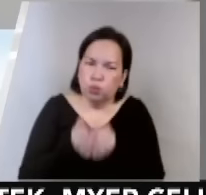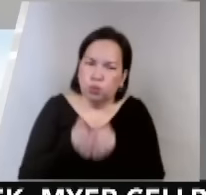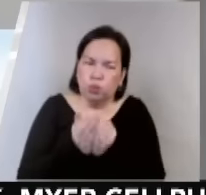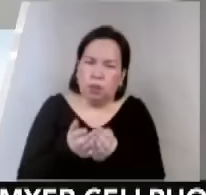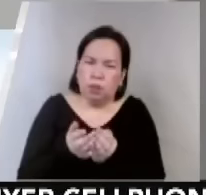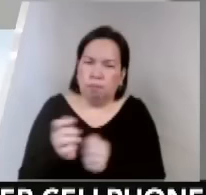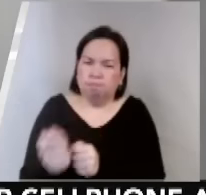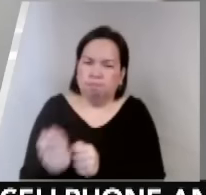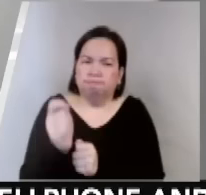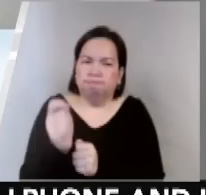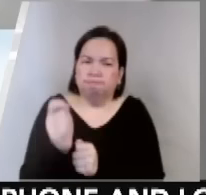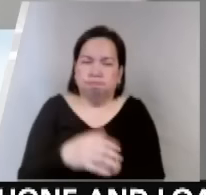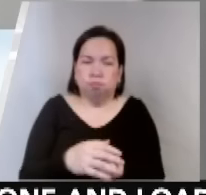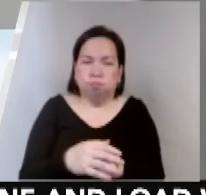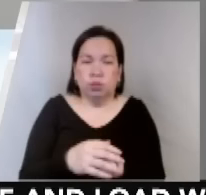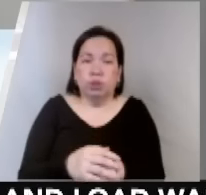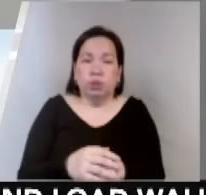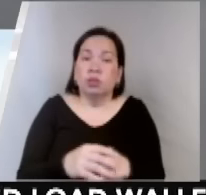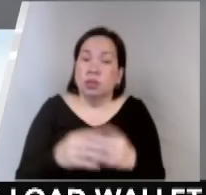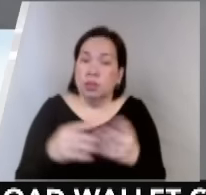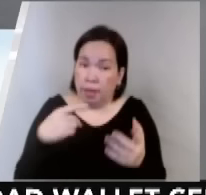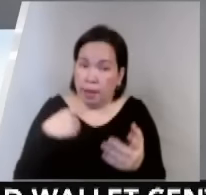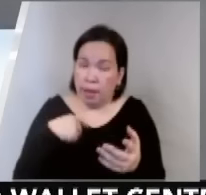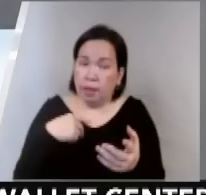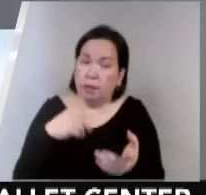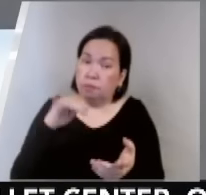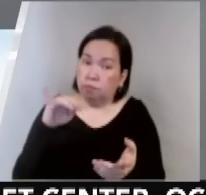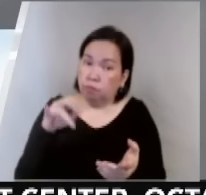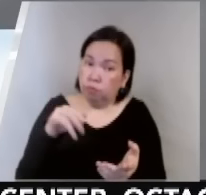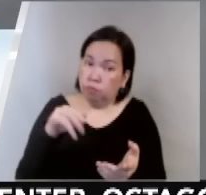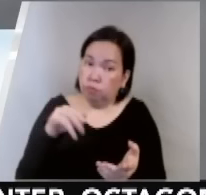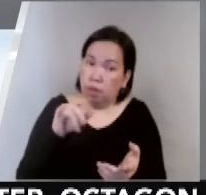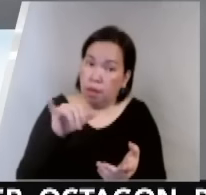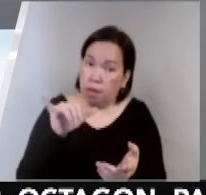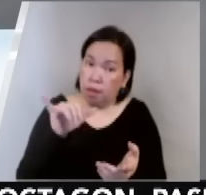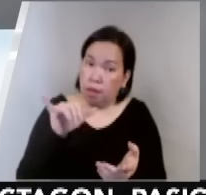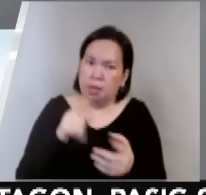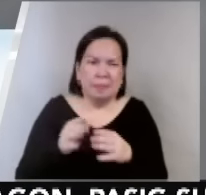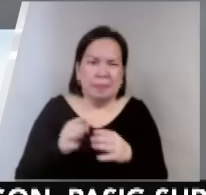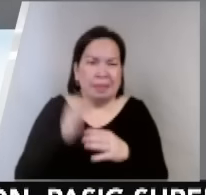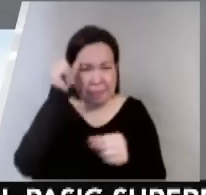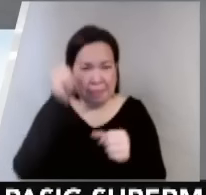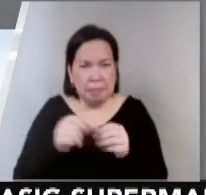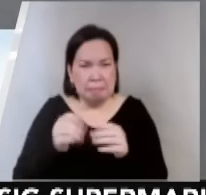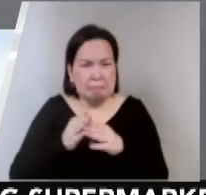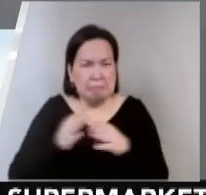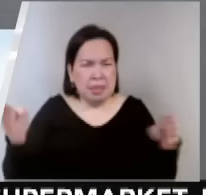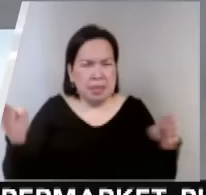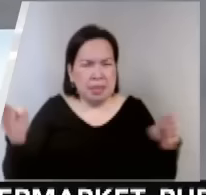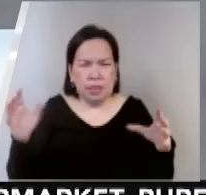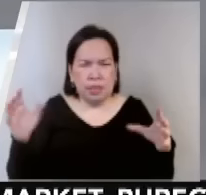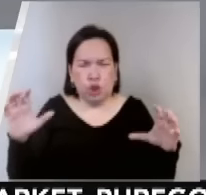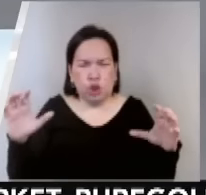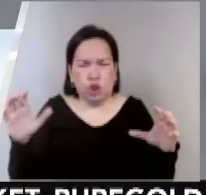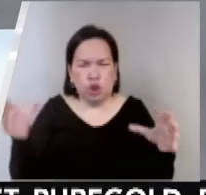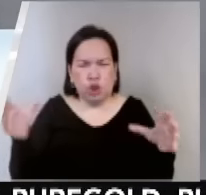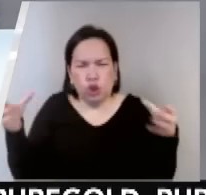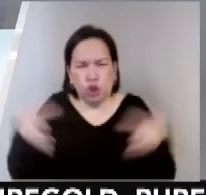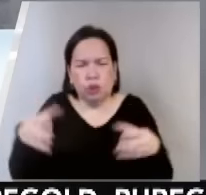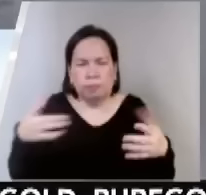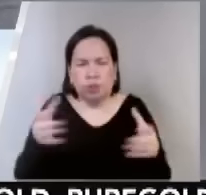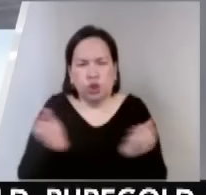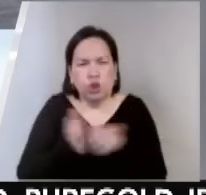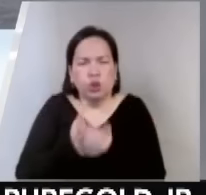dumating at nanatili rin doon ang tinaguriang monster ship ng China Coast Guard na may bow number 5901. Ayon sa